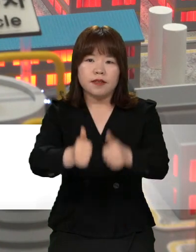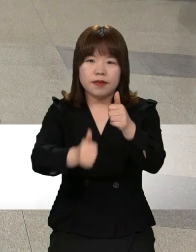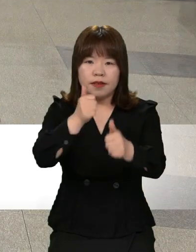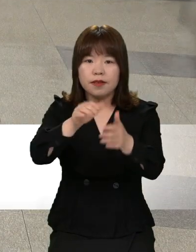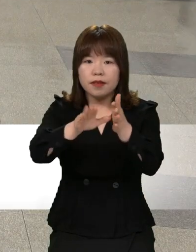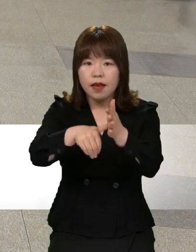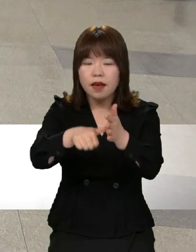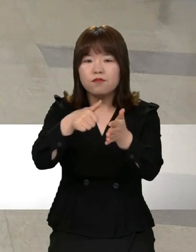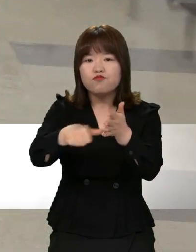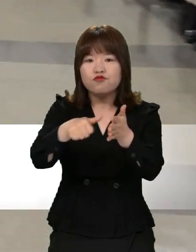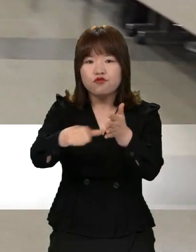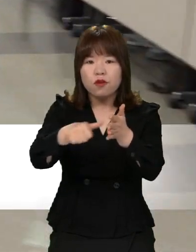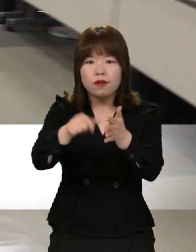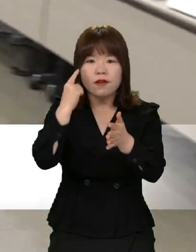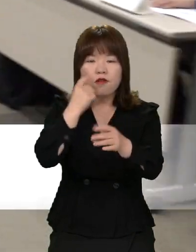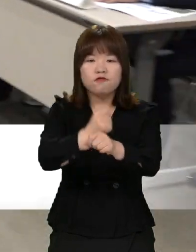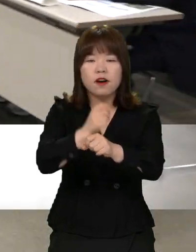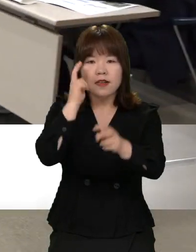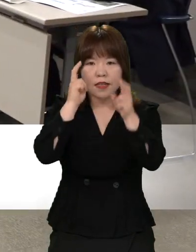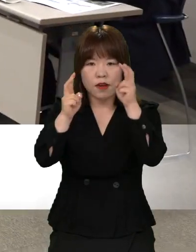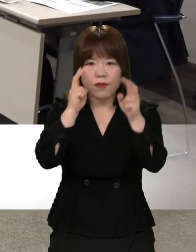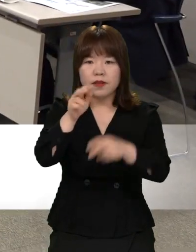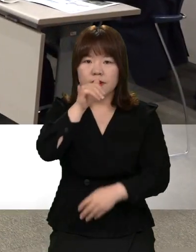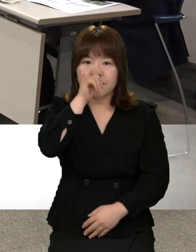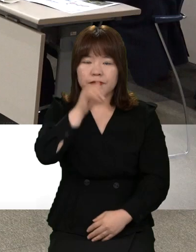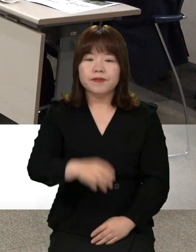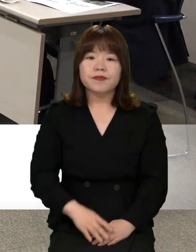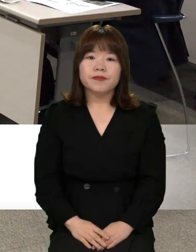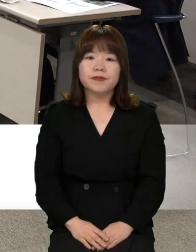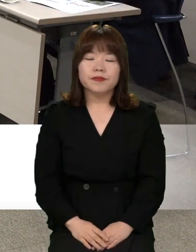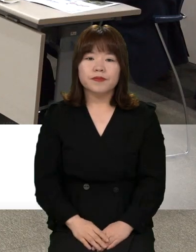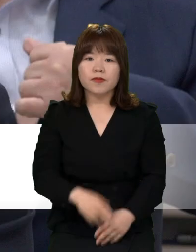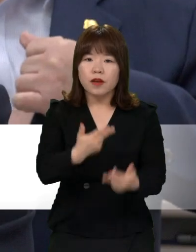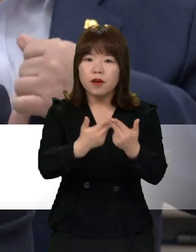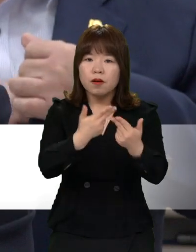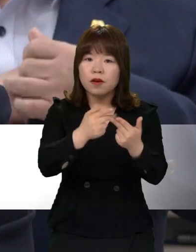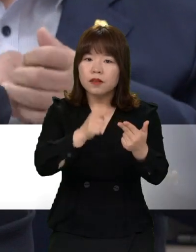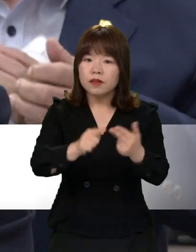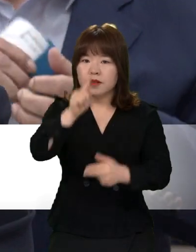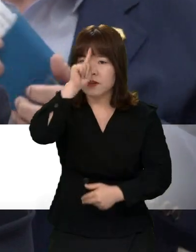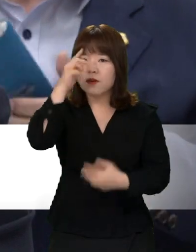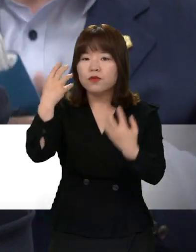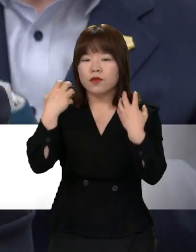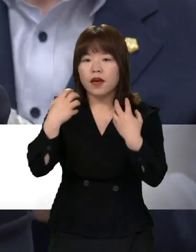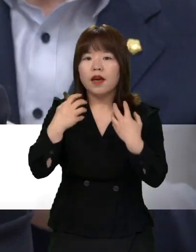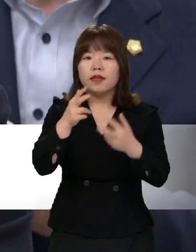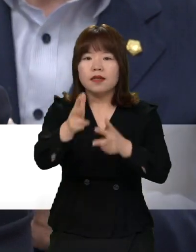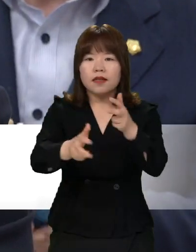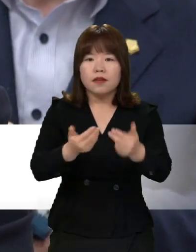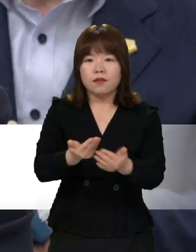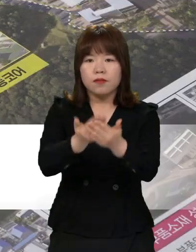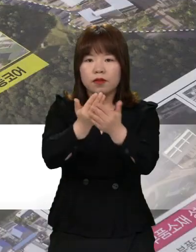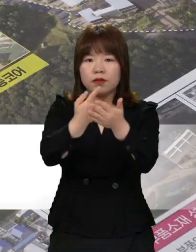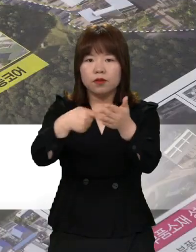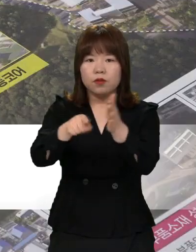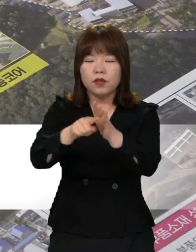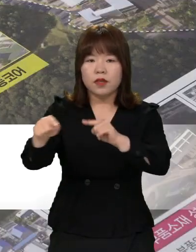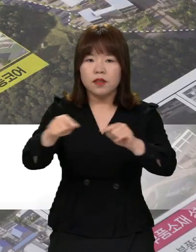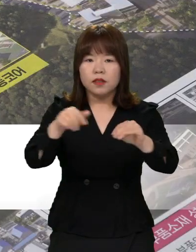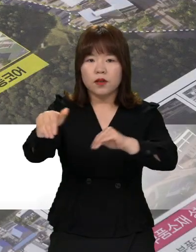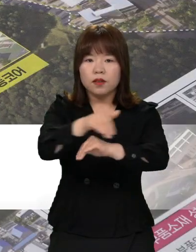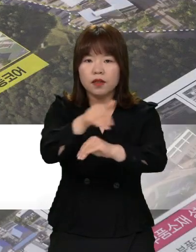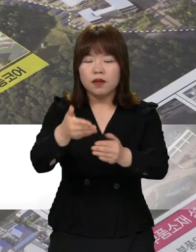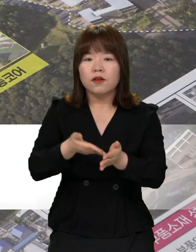테스트 베드에서 시제품을 실증하는 기업들로 구성됩니다. 협의체는 정부의 수소산업 발전을 위한